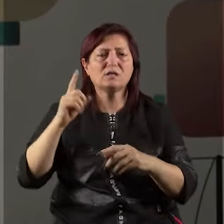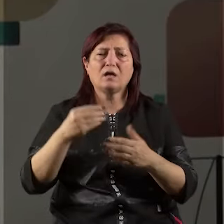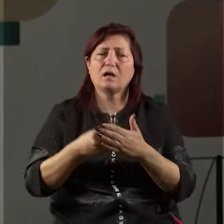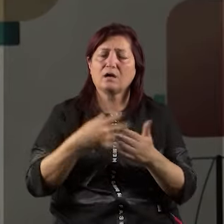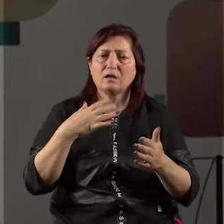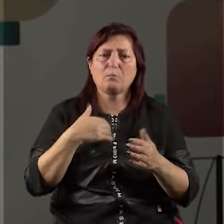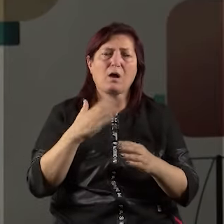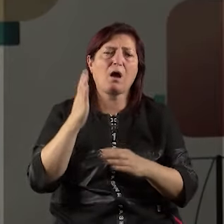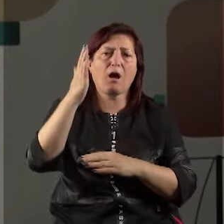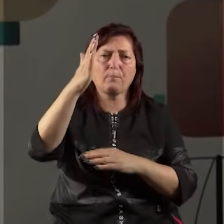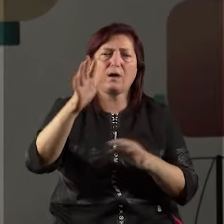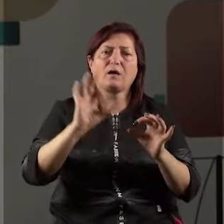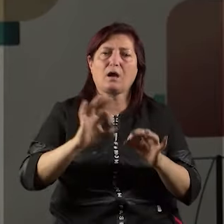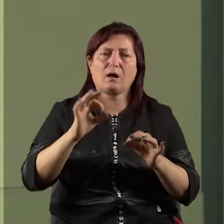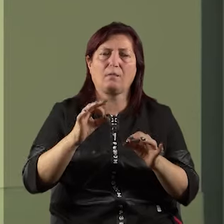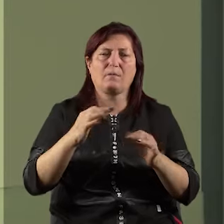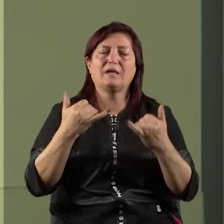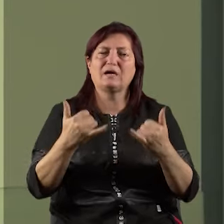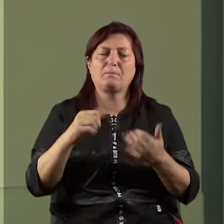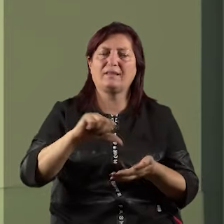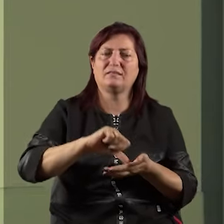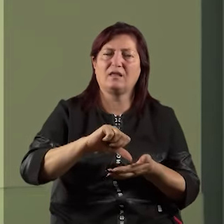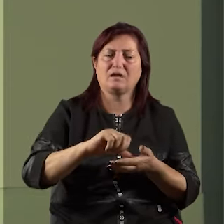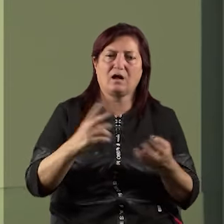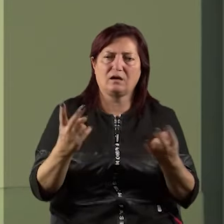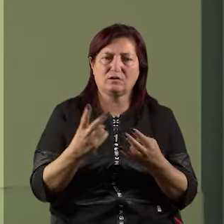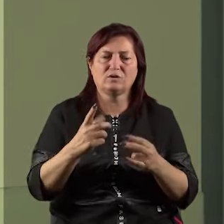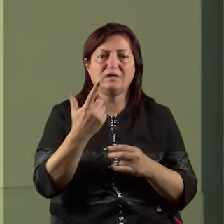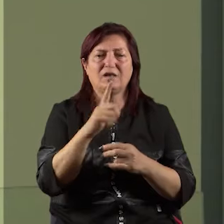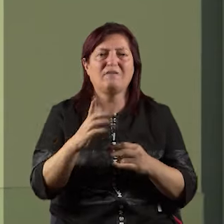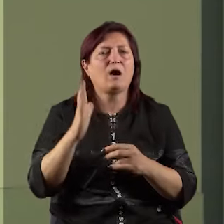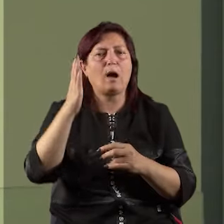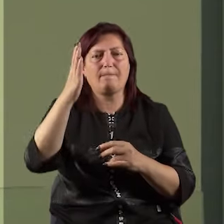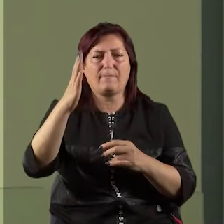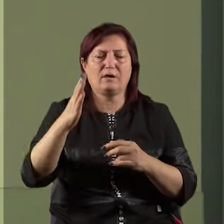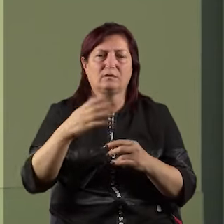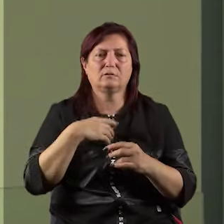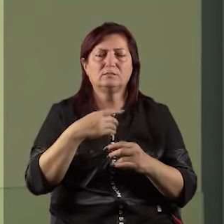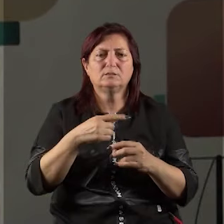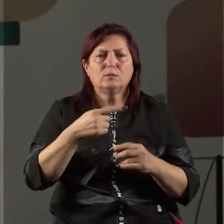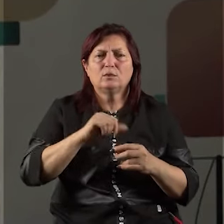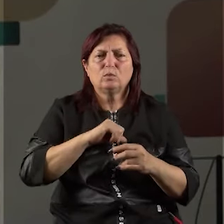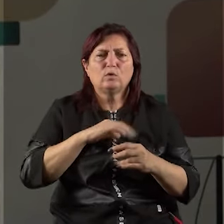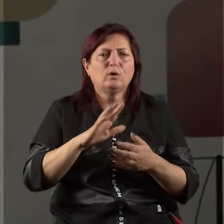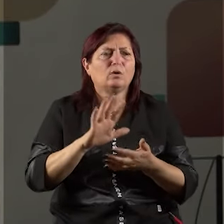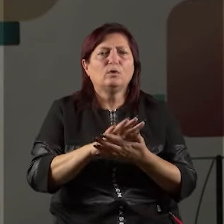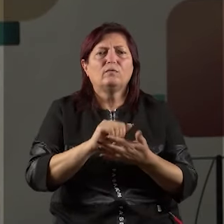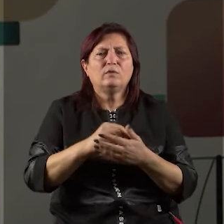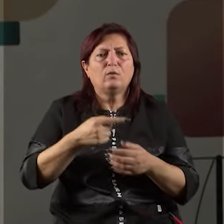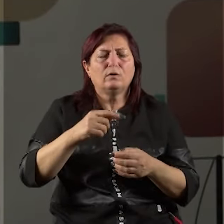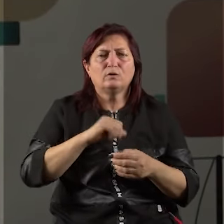համար համ անցյալն է անհրաժեշտ, համ ներկան է անհրաժեշտ, եւ ապագան հոտոտենք, տեսնենք ինչպիսին է լինելու։